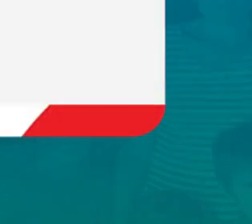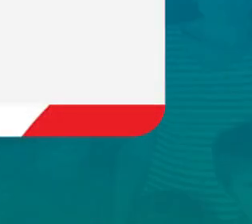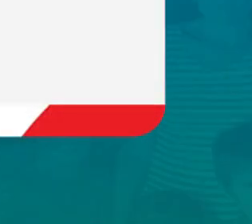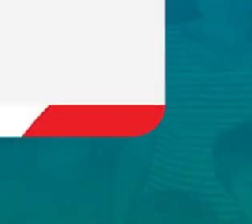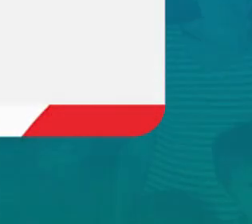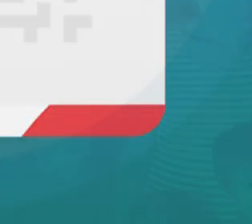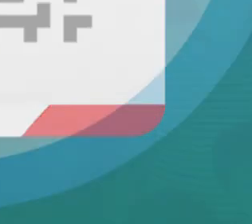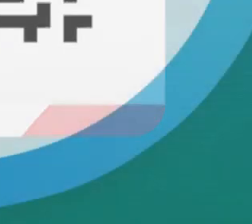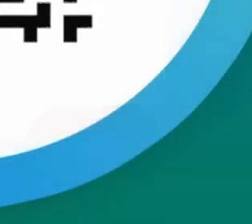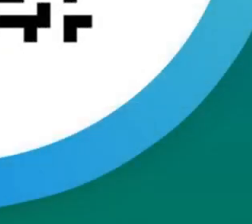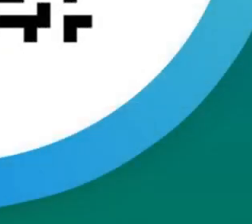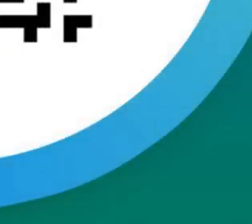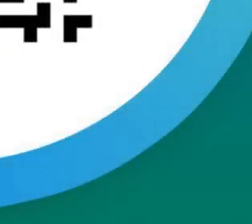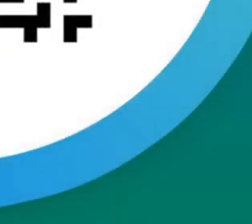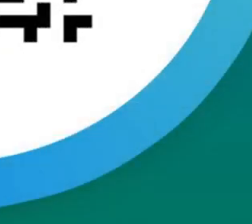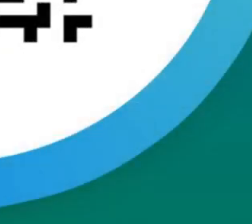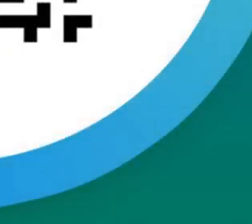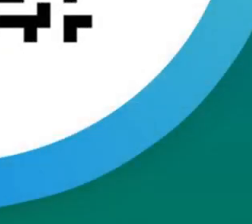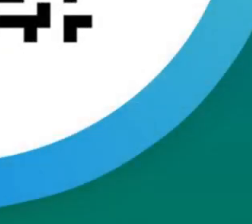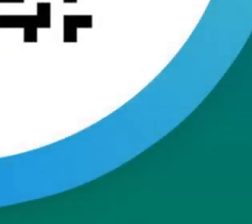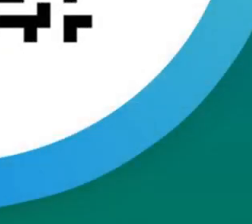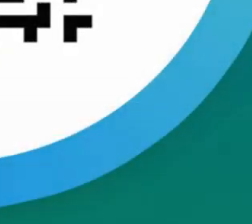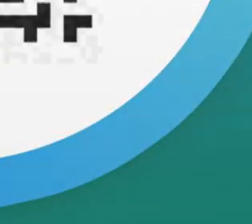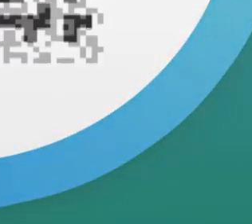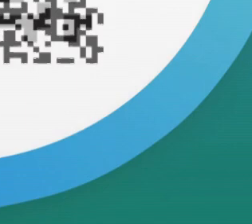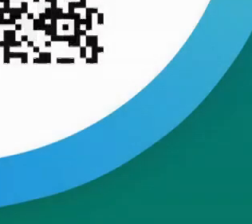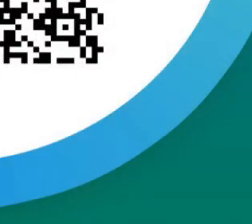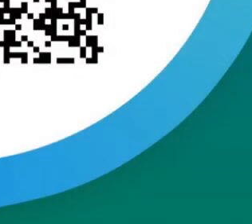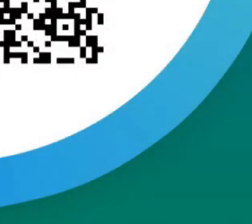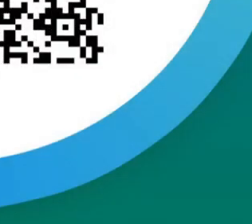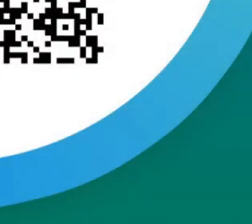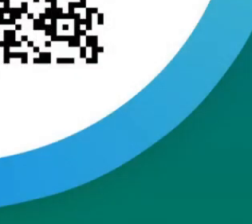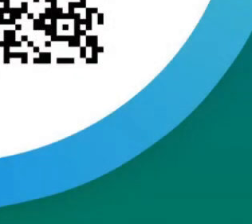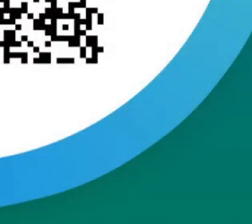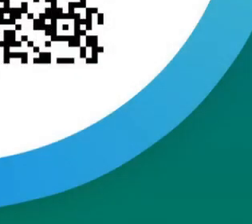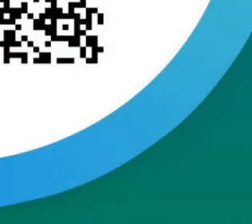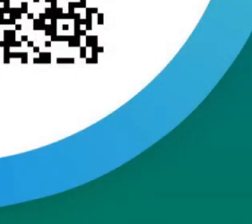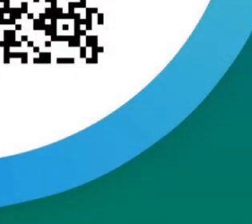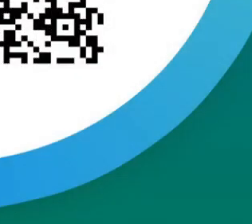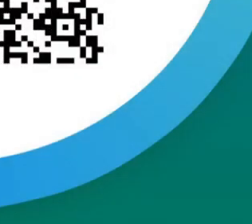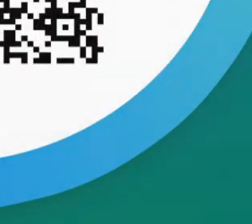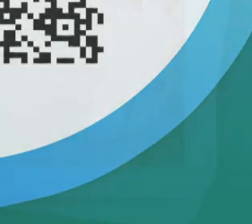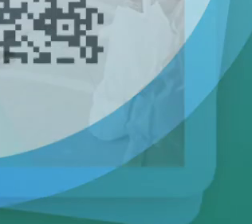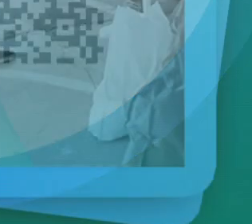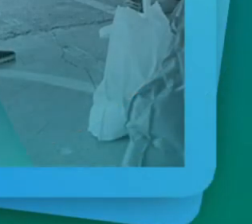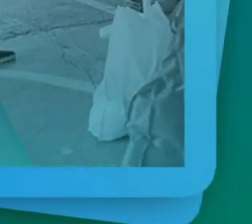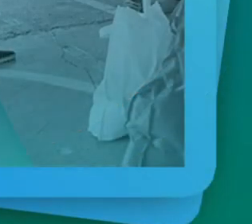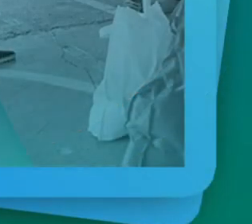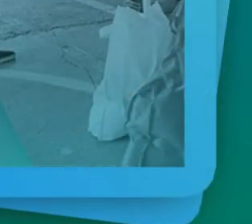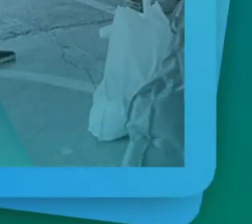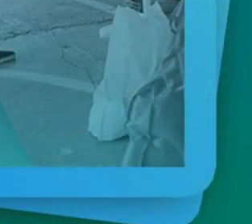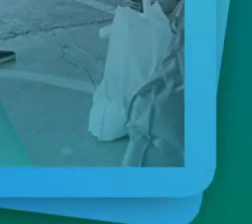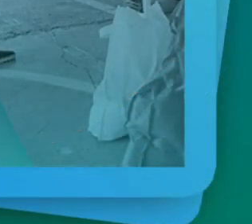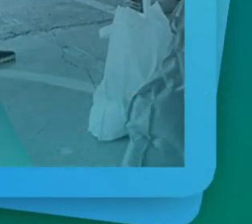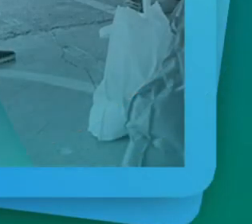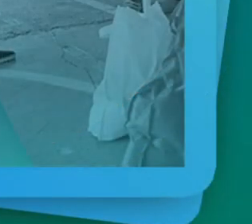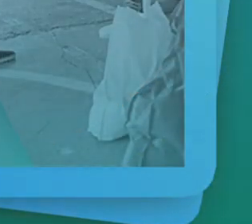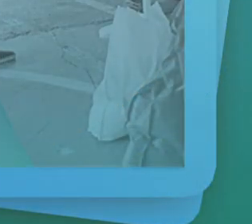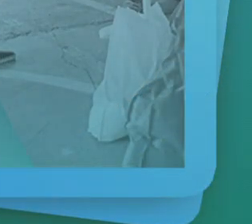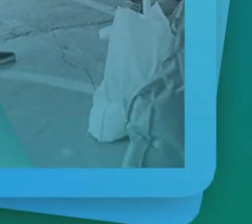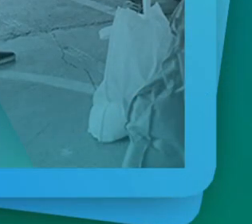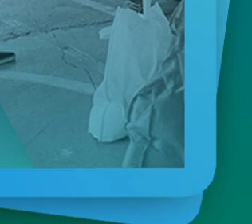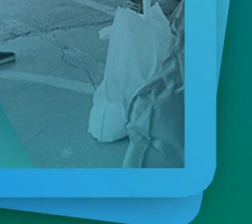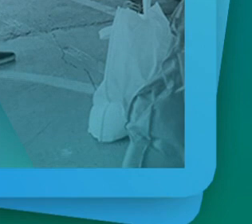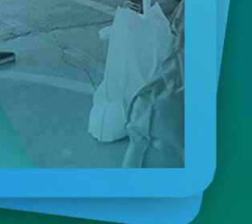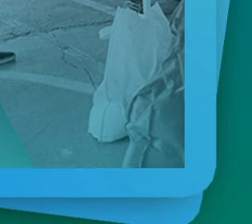donasyon, maaari niyo po itong ipadala sa pamamagitan ng ating online payment partners. Pwede rin po sa pagbili ng voucher sa